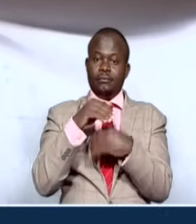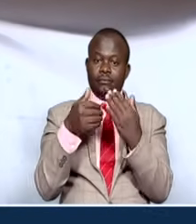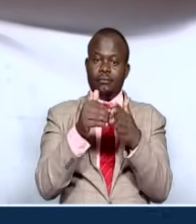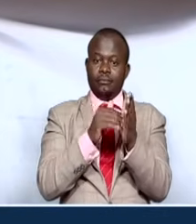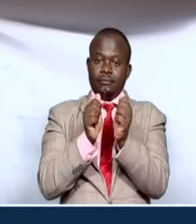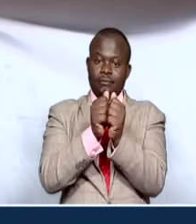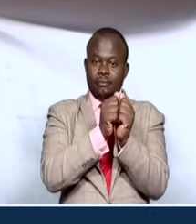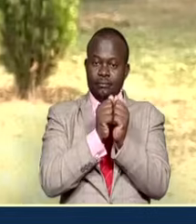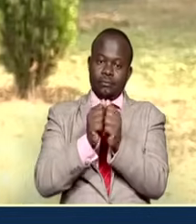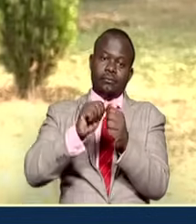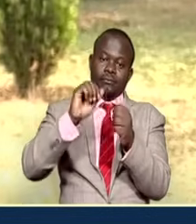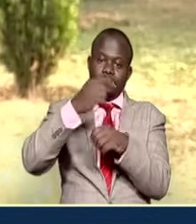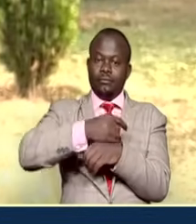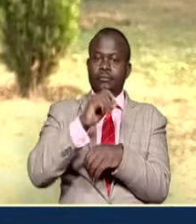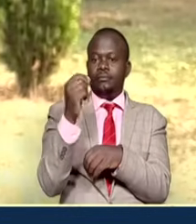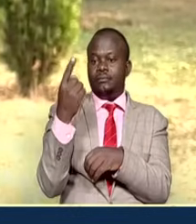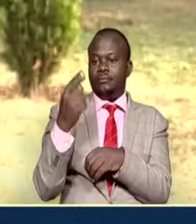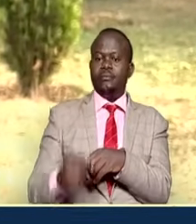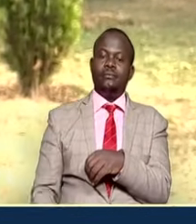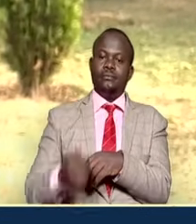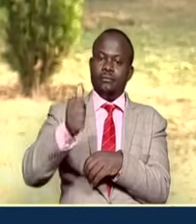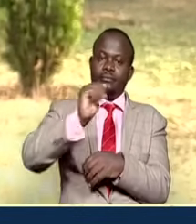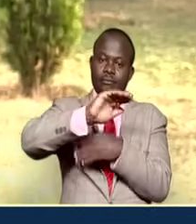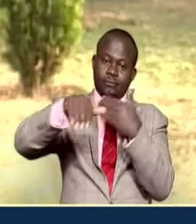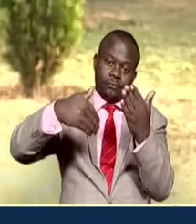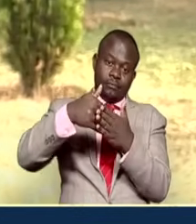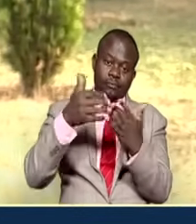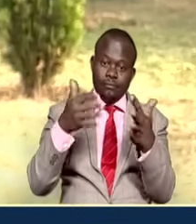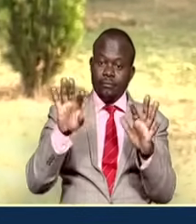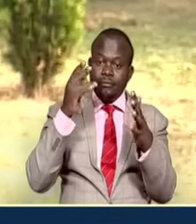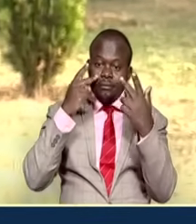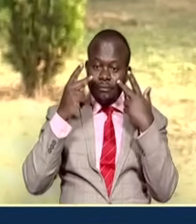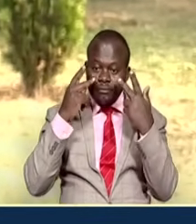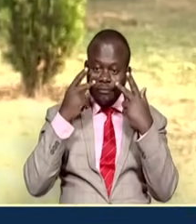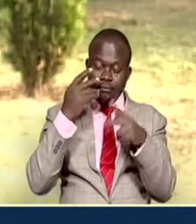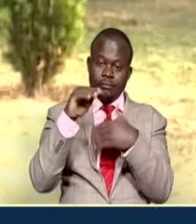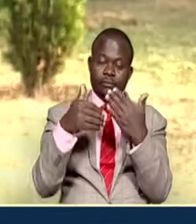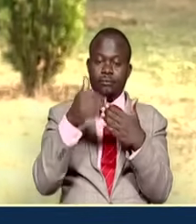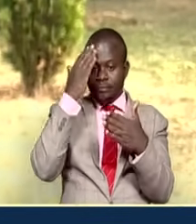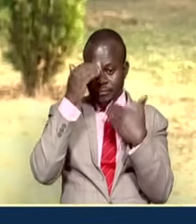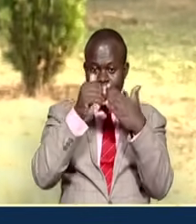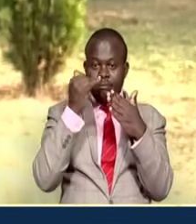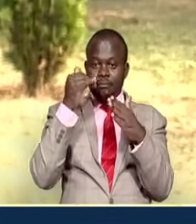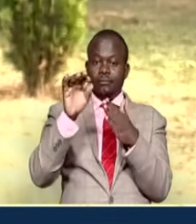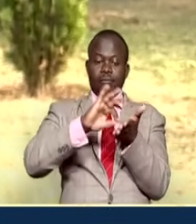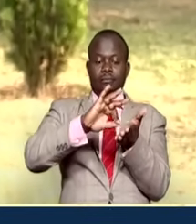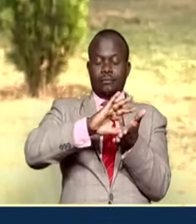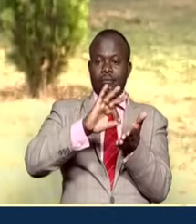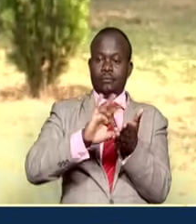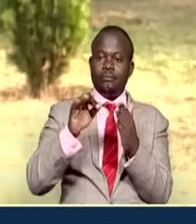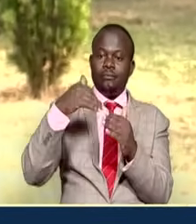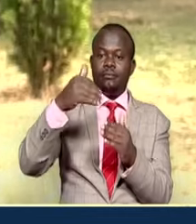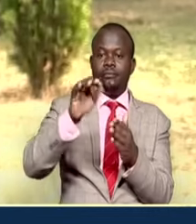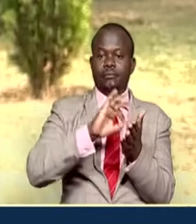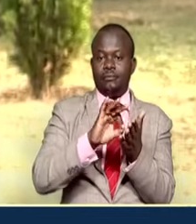wa mbere w'ibi bizamini. Abo bose turabatora twarababonye kubera ko iyo abanyeshuri biyandikisha tugenda